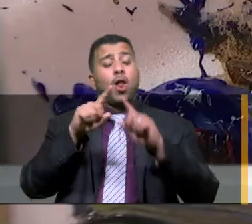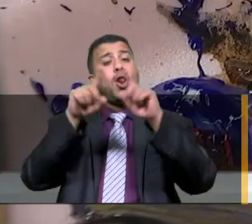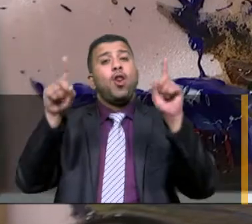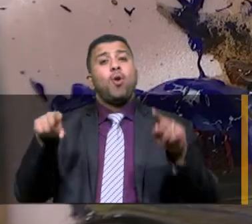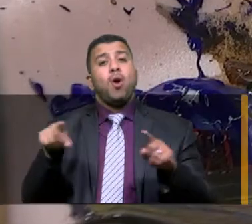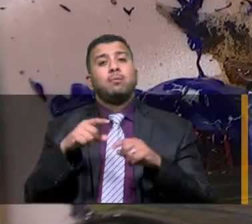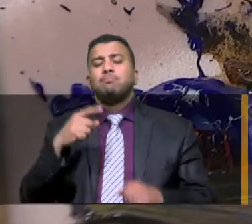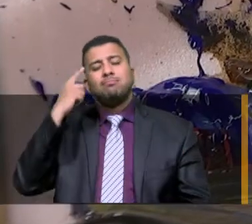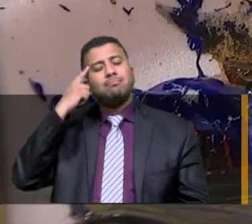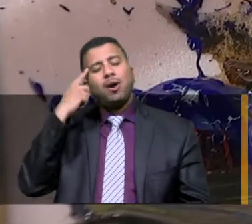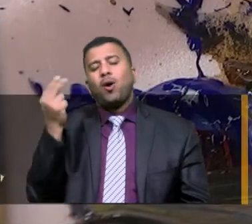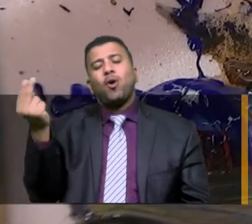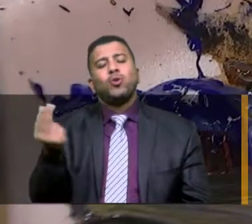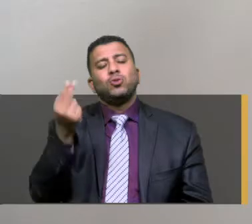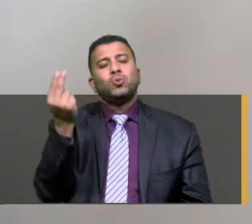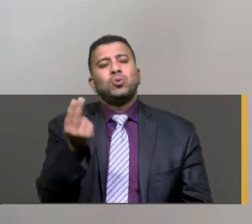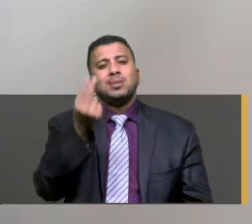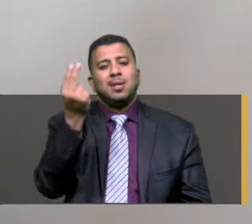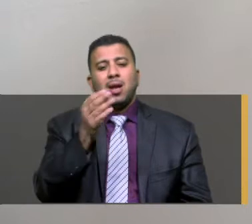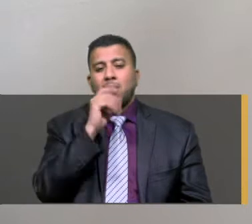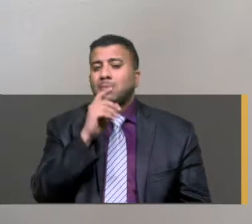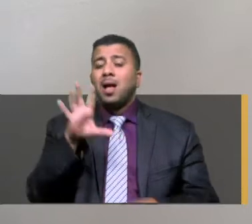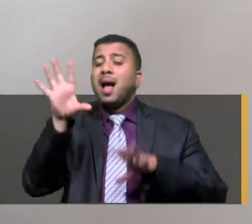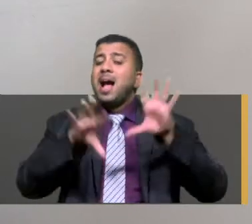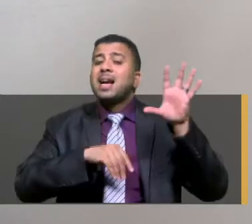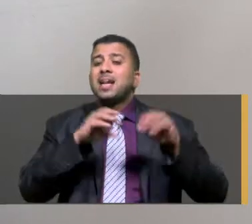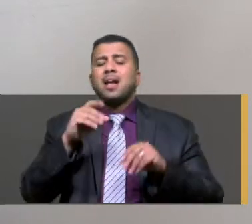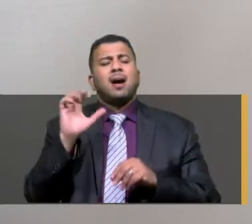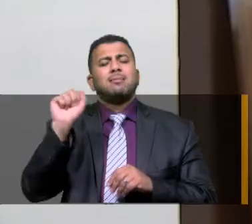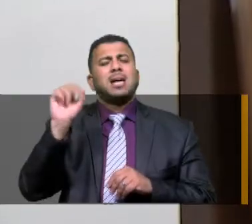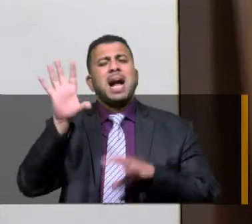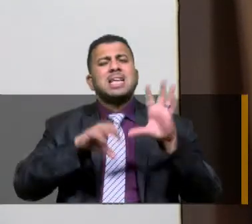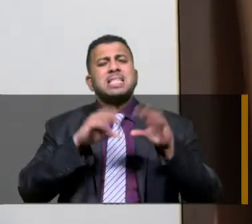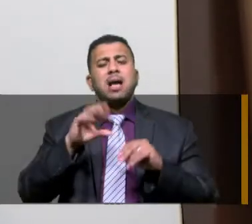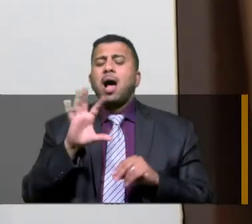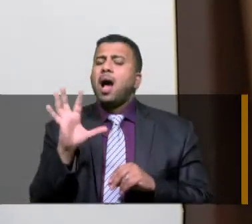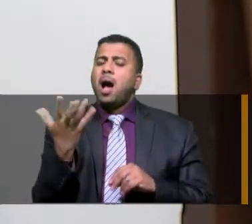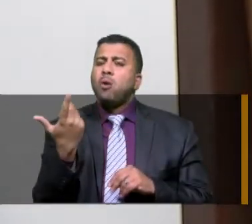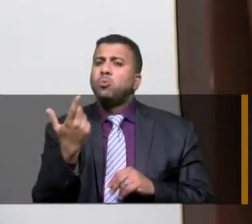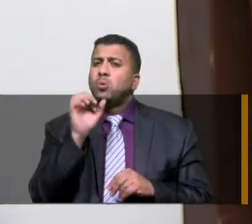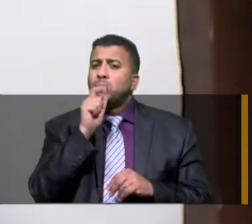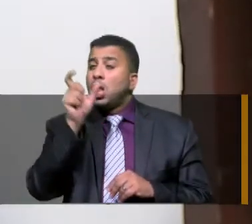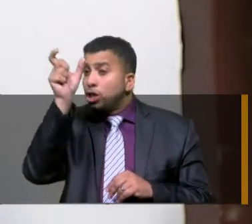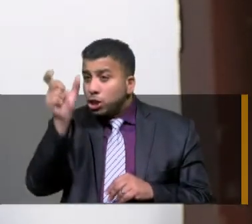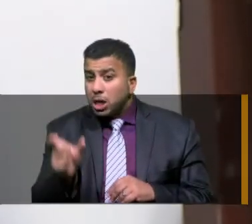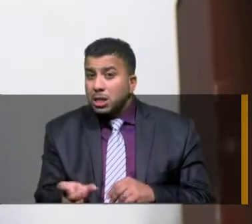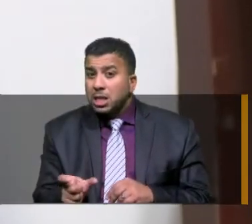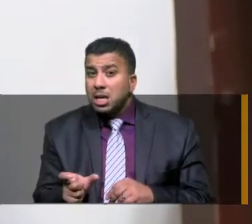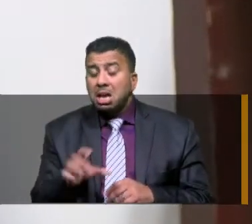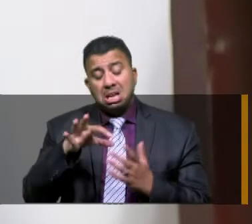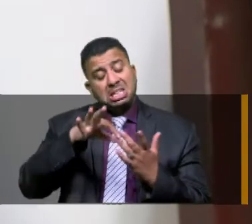تعبر بخطوطها وألوانها عن حكاية أو قصة، أو لربما قد تكون شخصية